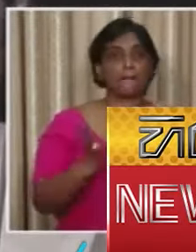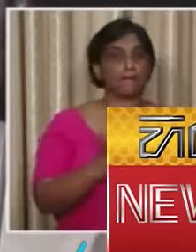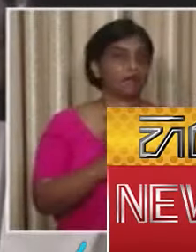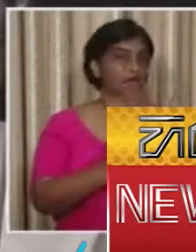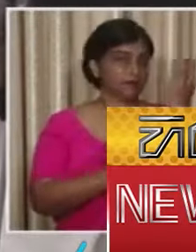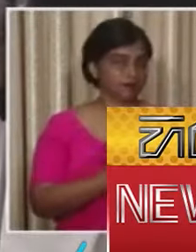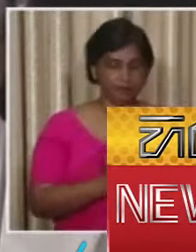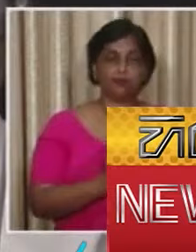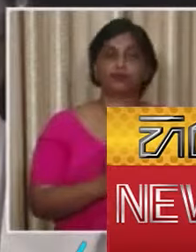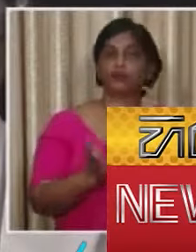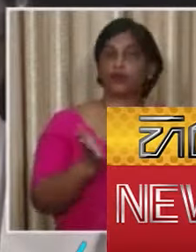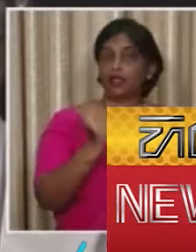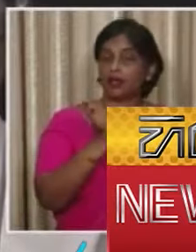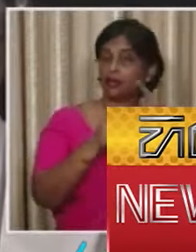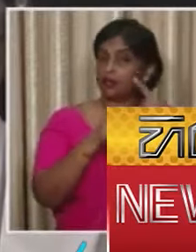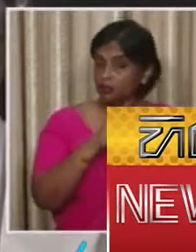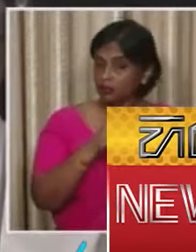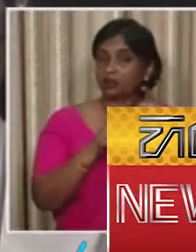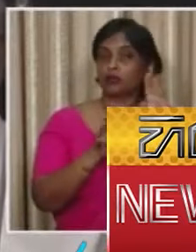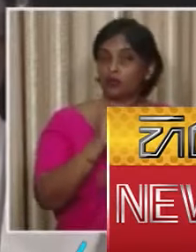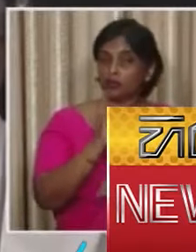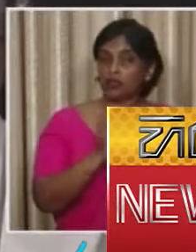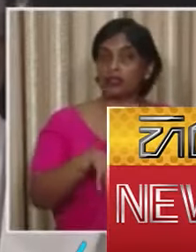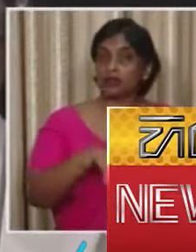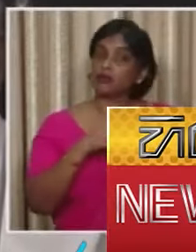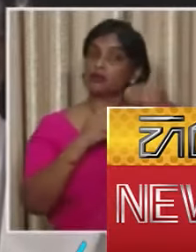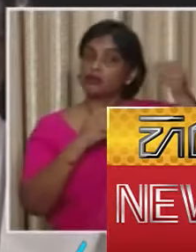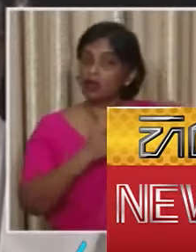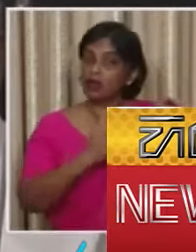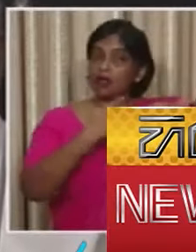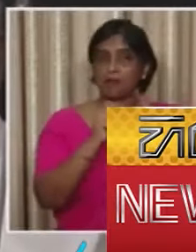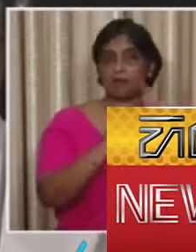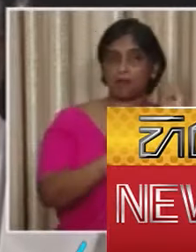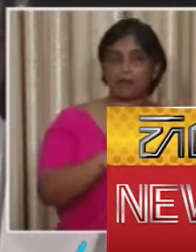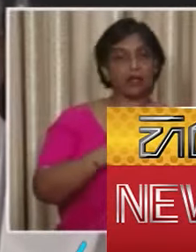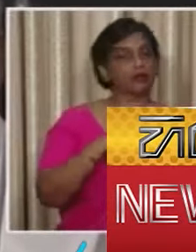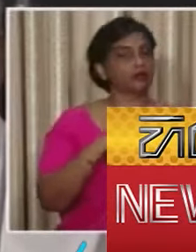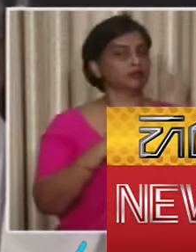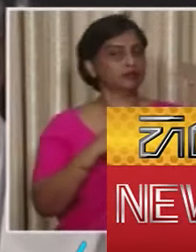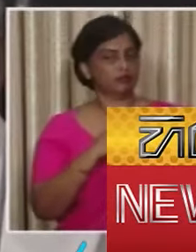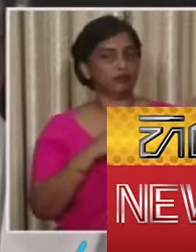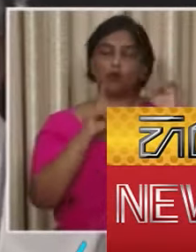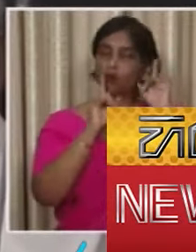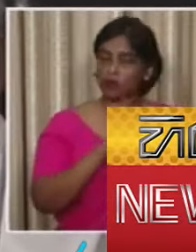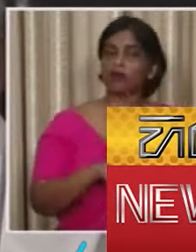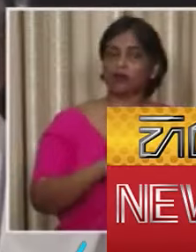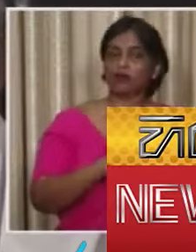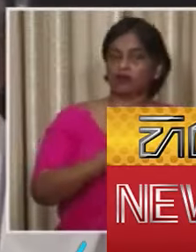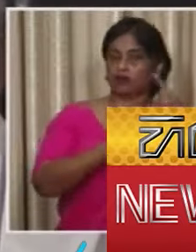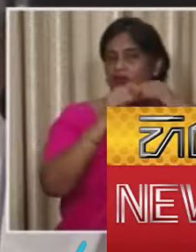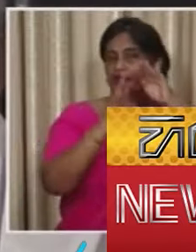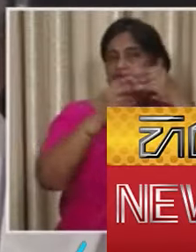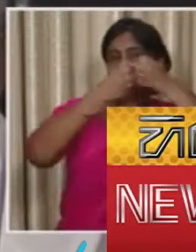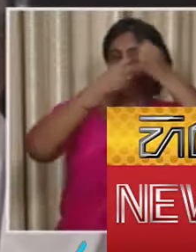කර ණය කපා හැරීම, ණය සහන කාලය, ආපසු ගෙවීමේ කාලය දීර්ඝ කර ගැනීම හේවත් ප්‍රතිවගත